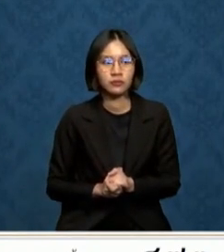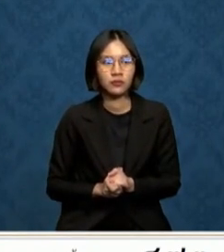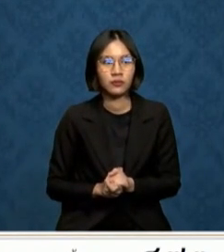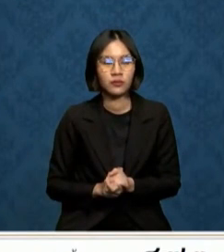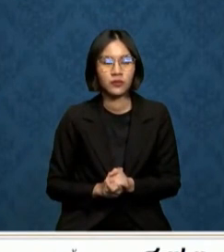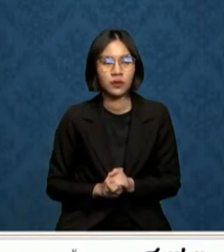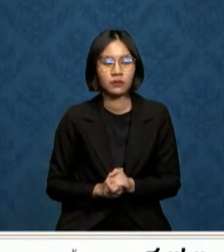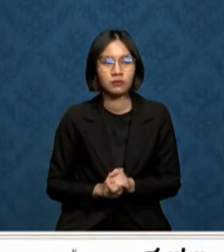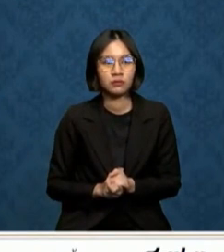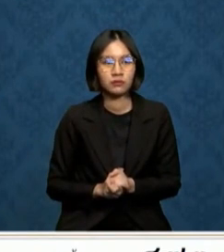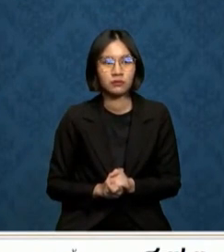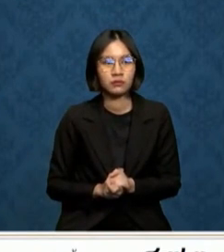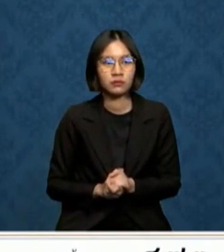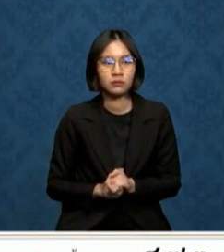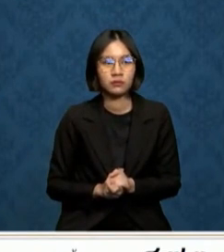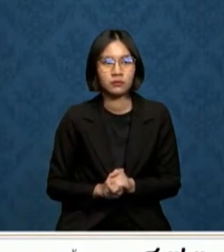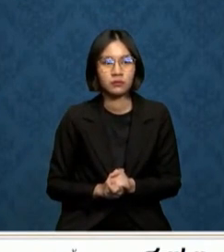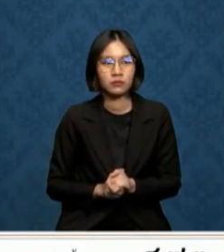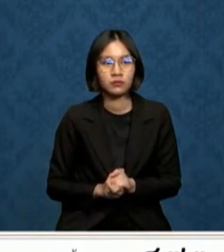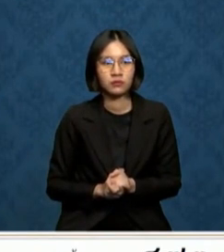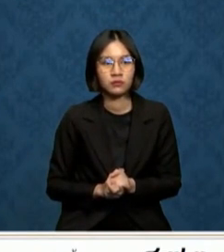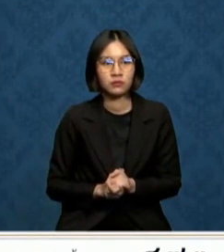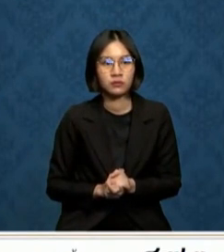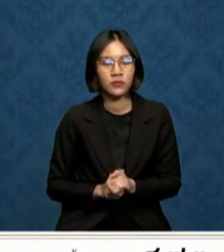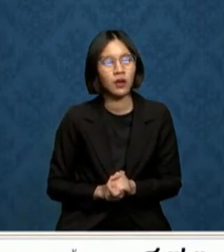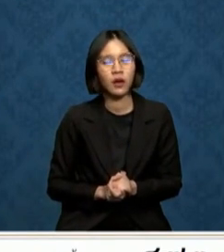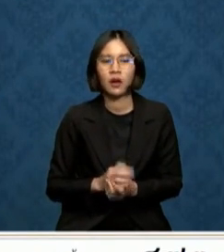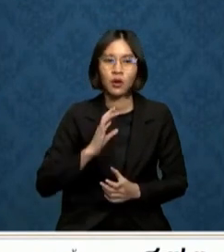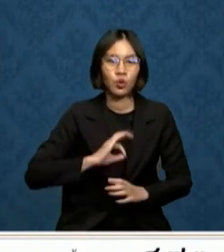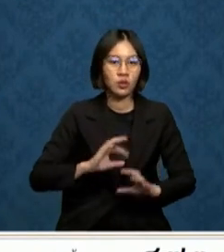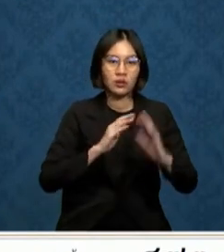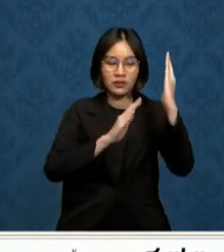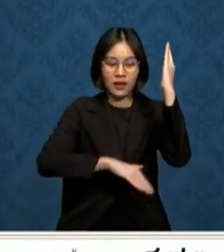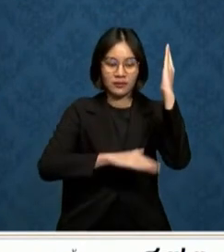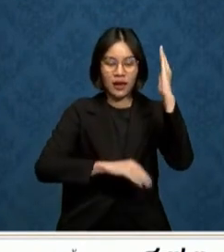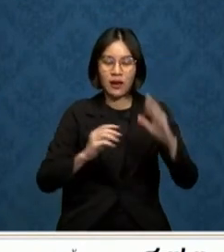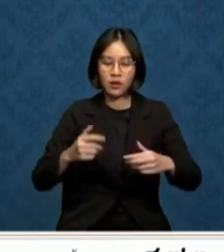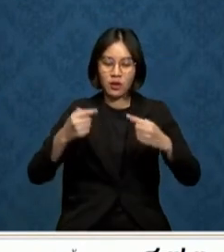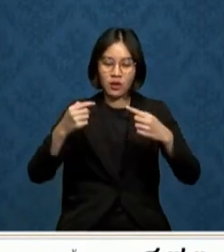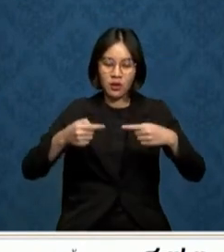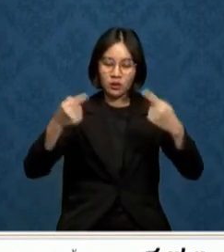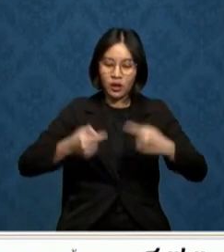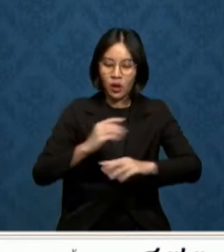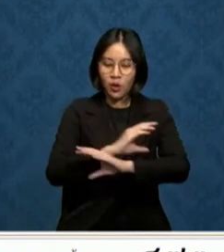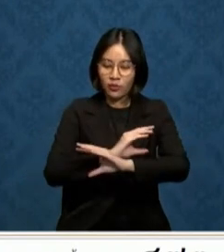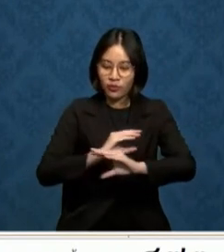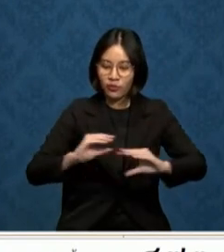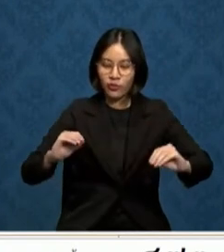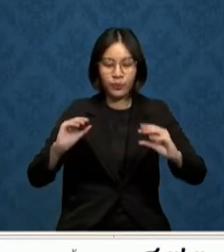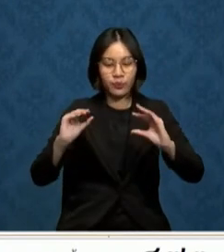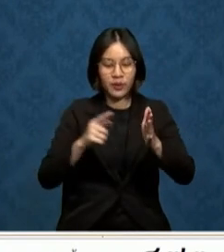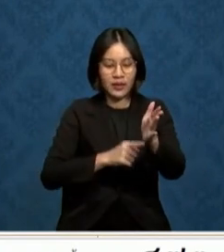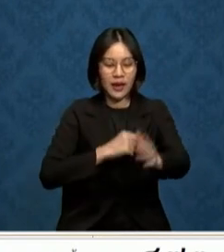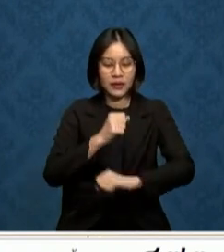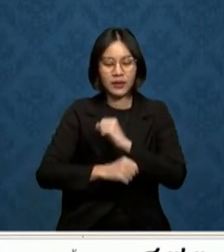ลาที่เกิดความไม่สงบในทางใต้เนี่ย20ปีมานี้นะครับเ